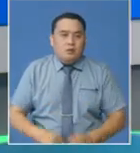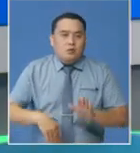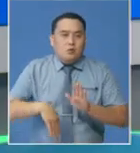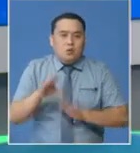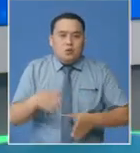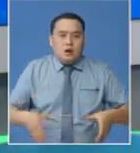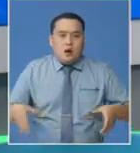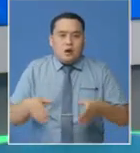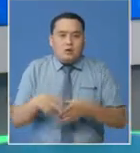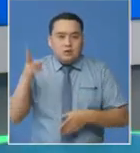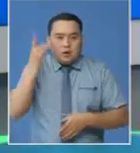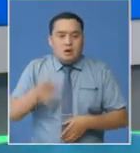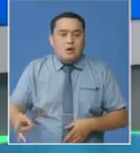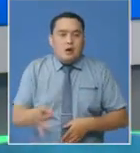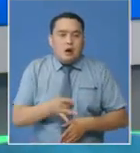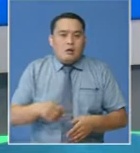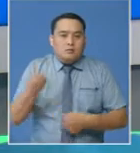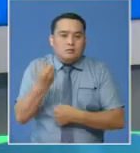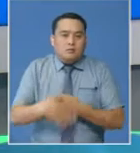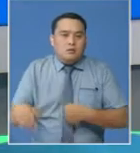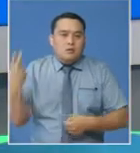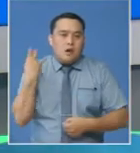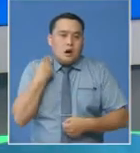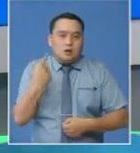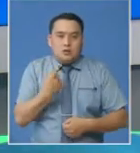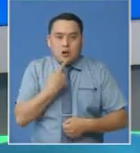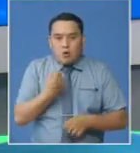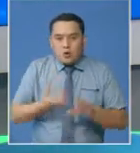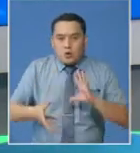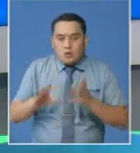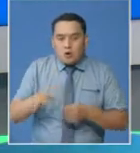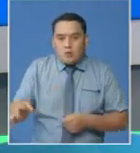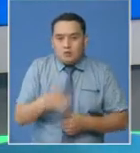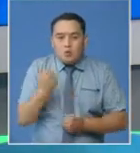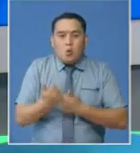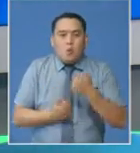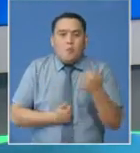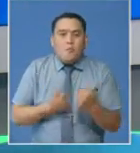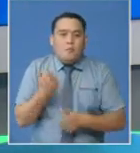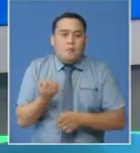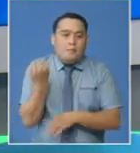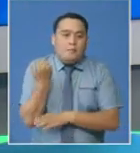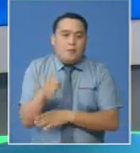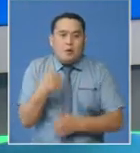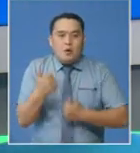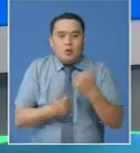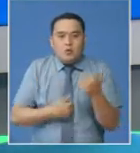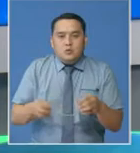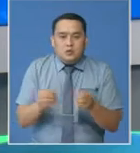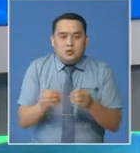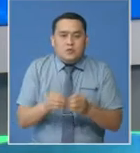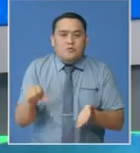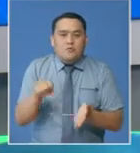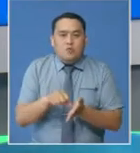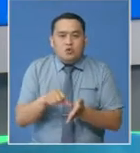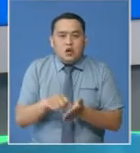Лучший коллектив из числа районных отделений Центра языков определили по результатам областного конкурса. Пальму первенства оспаривали 10